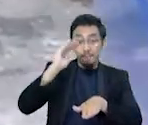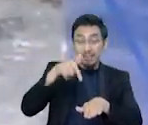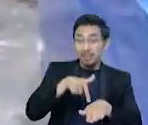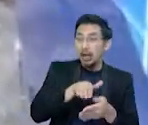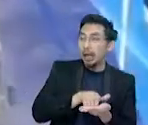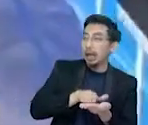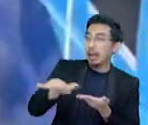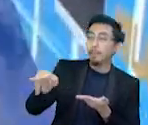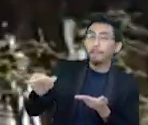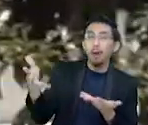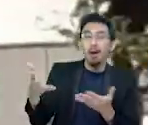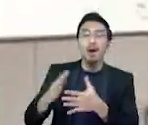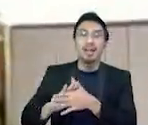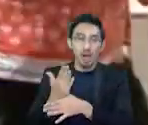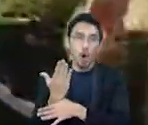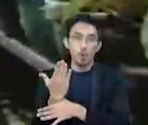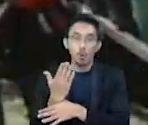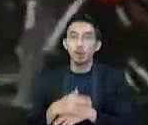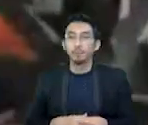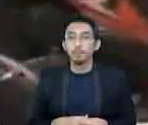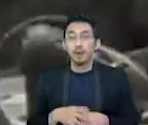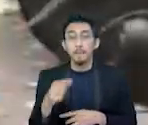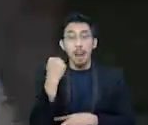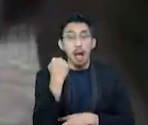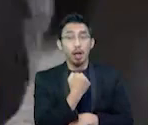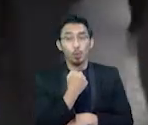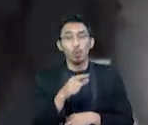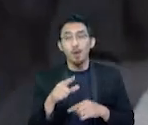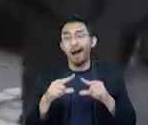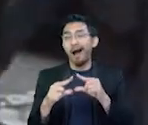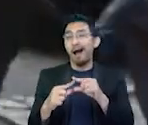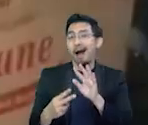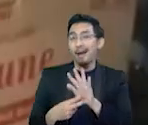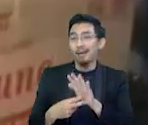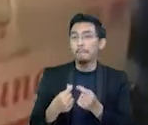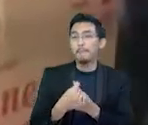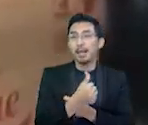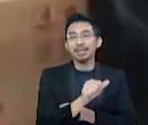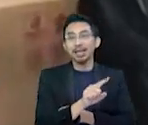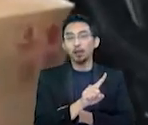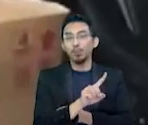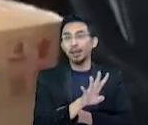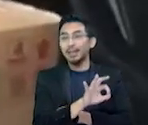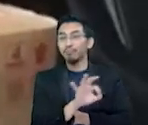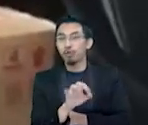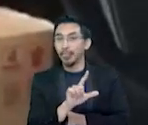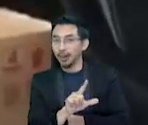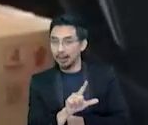Riau diduga minyak goreng diberi perlakuan seharga Rp14.000 per liter dan akan dijual dengan harga yang lebih